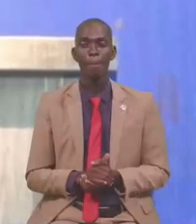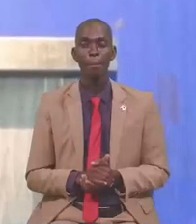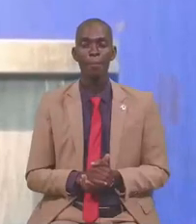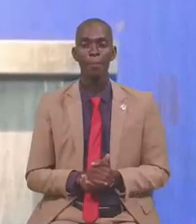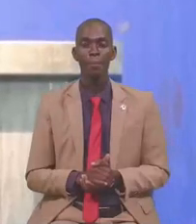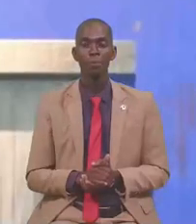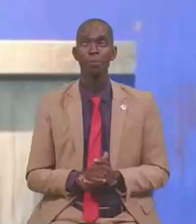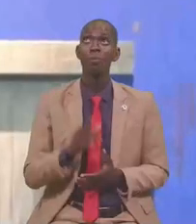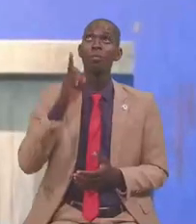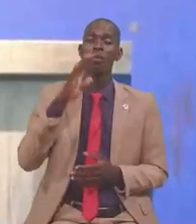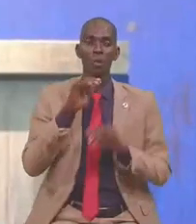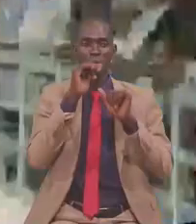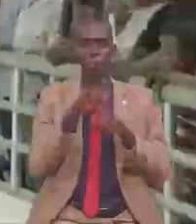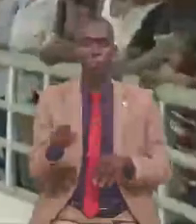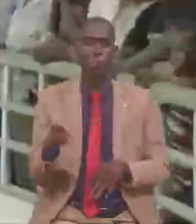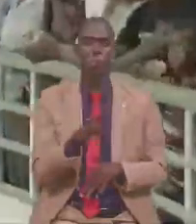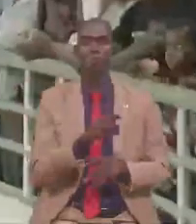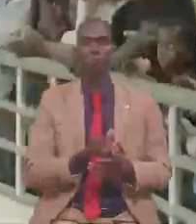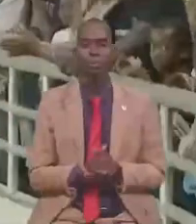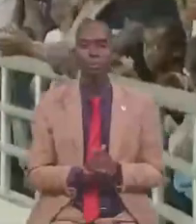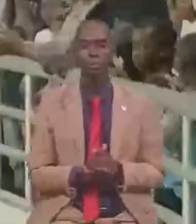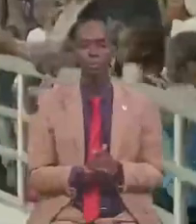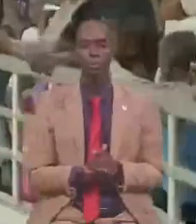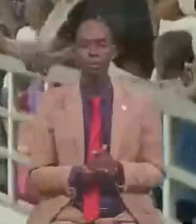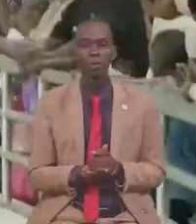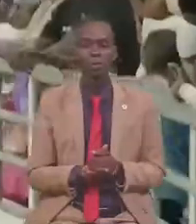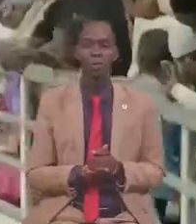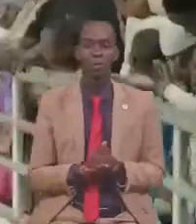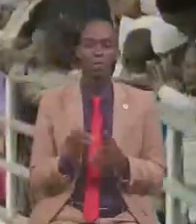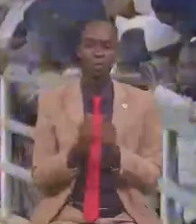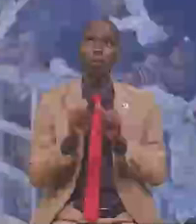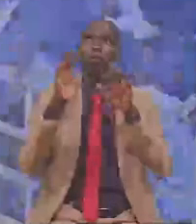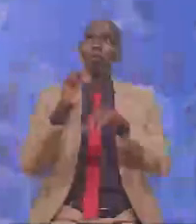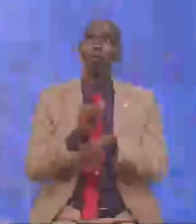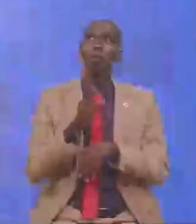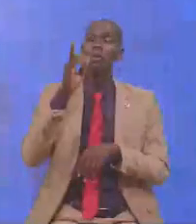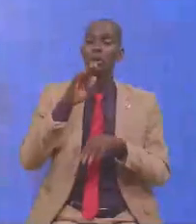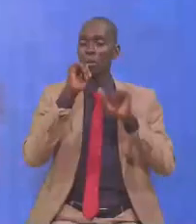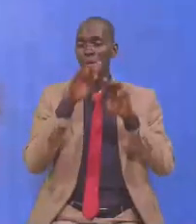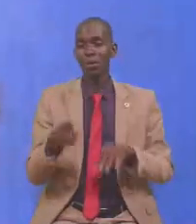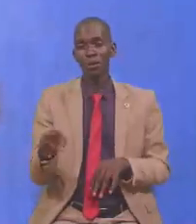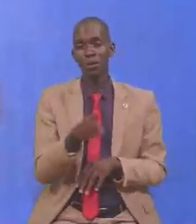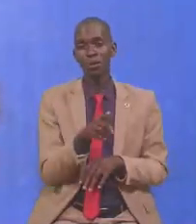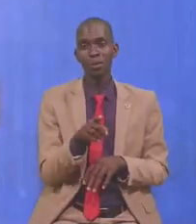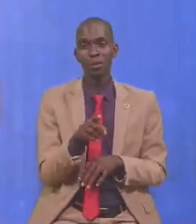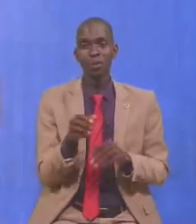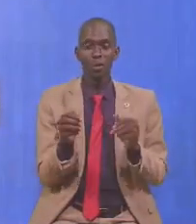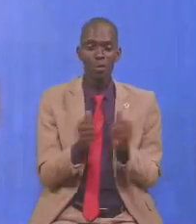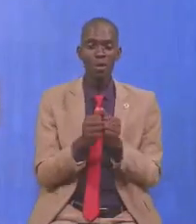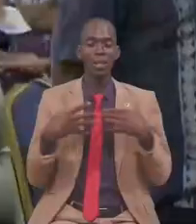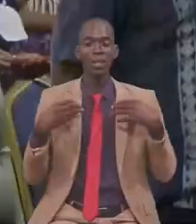Que le Seigneur vous bénisse avec des miracles. Que le Seigneur vous bénisse avec la